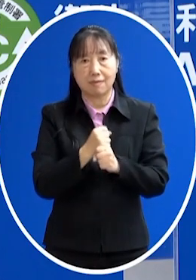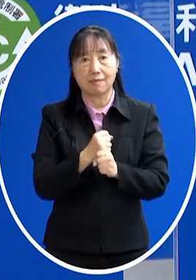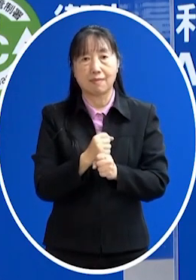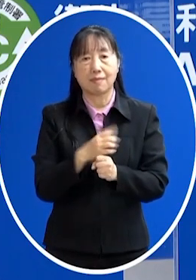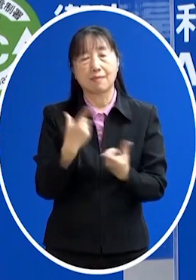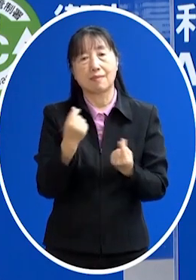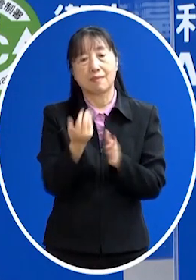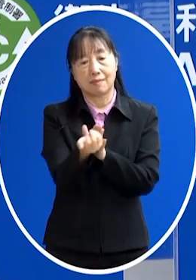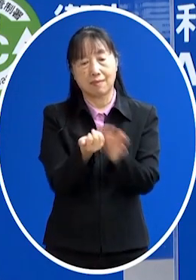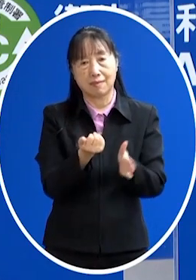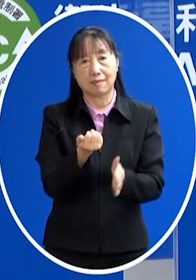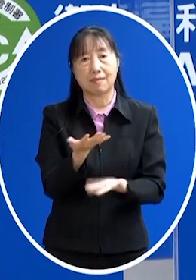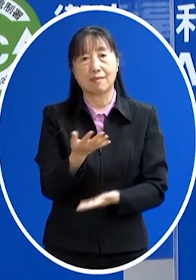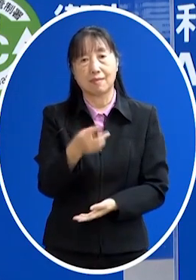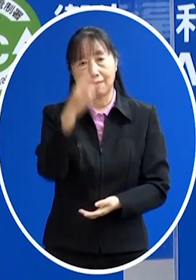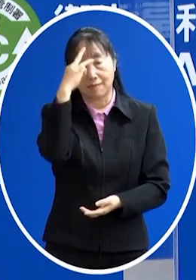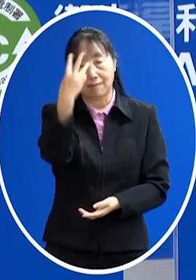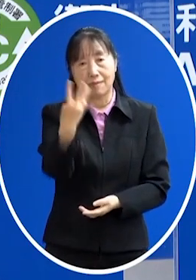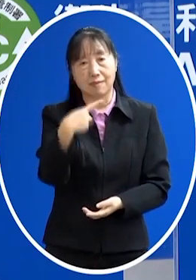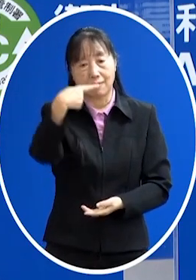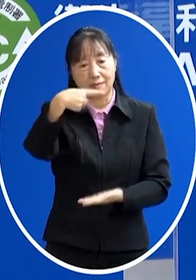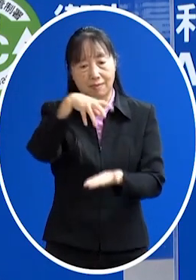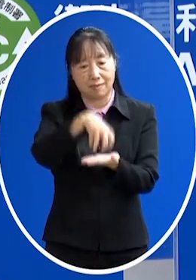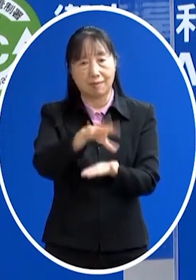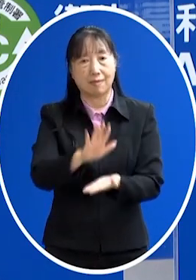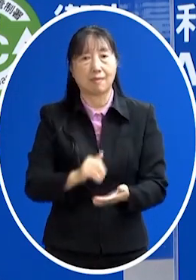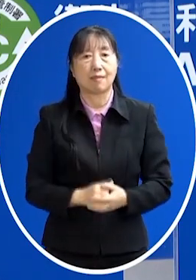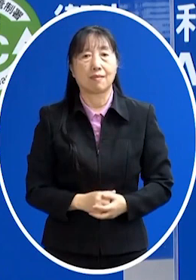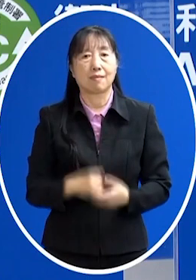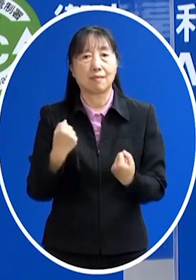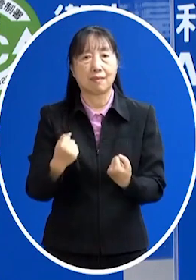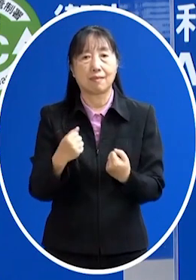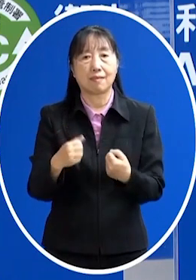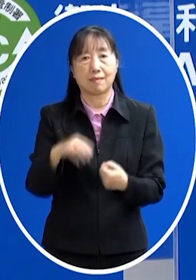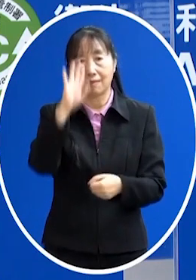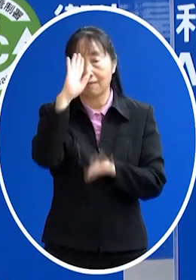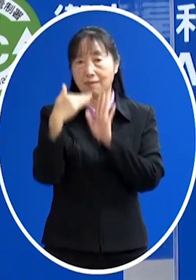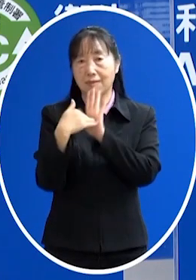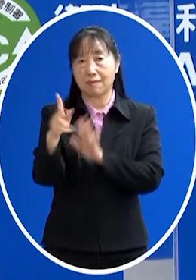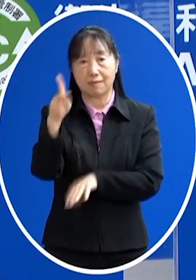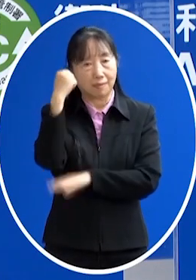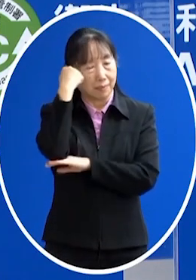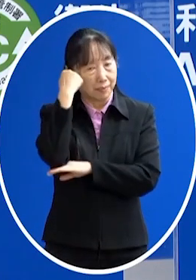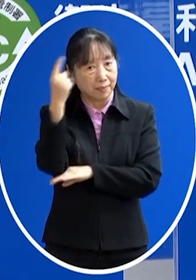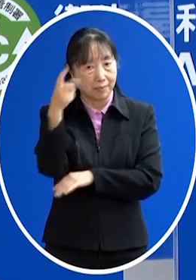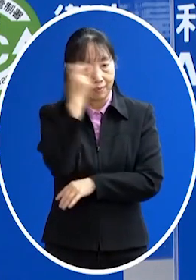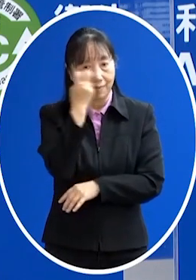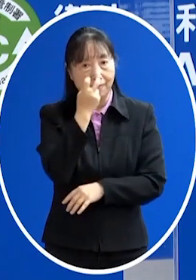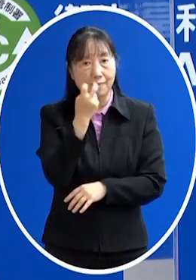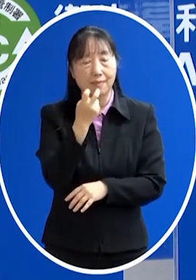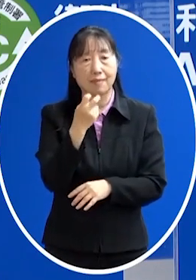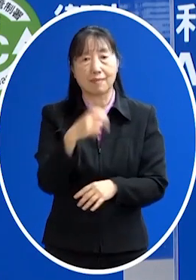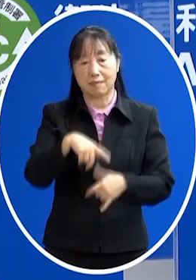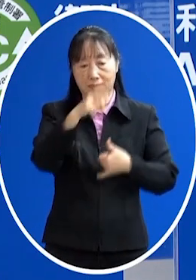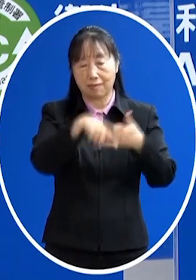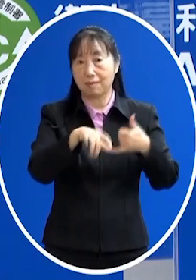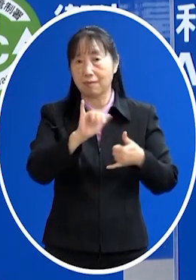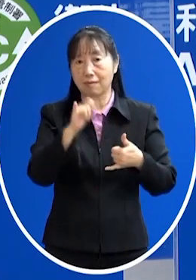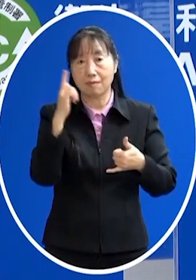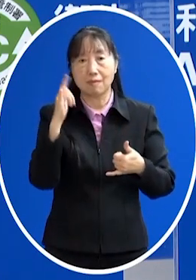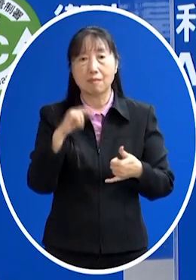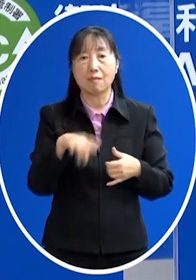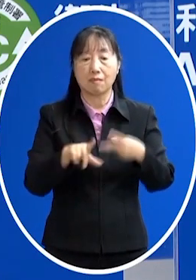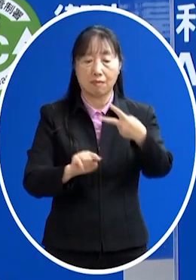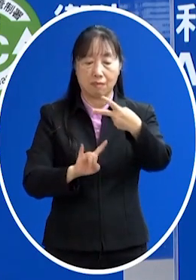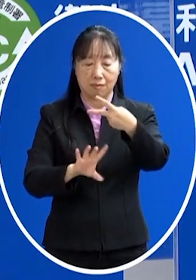前3日内的检验阴性报告，那在防疫旅馆检疫，那没有症状。那2月15日检疫期